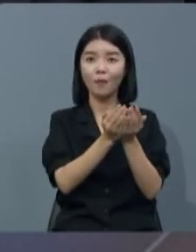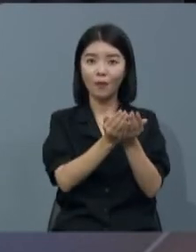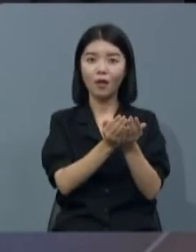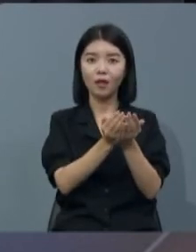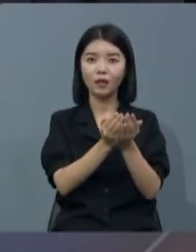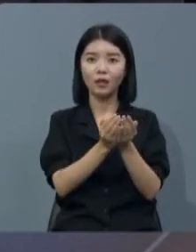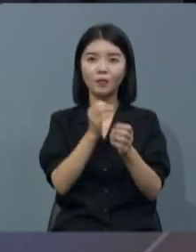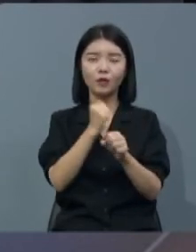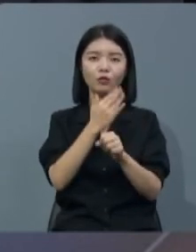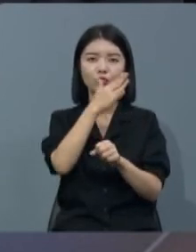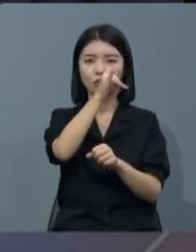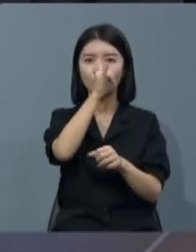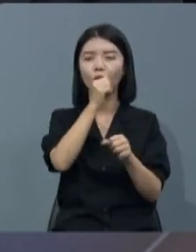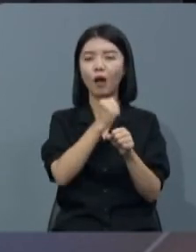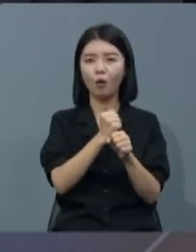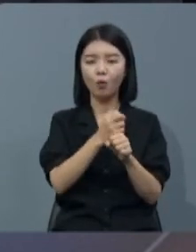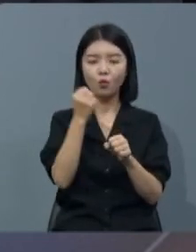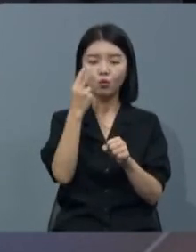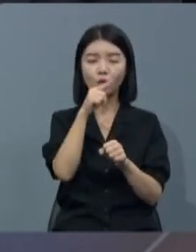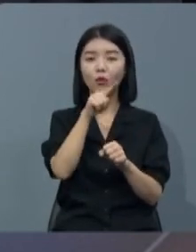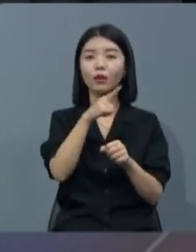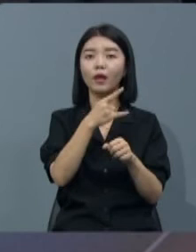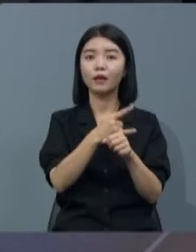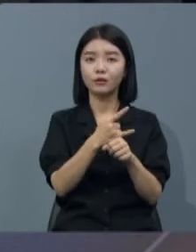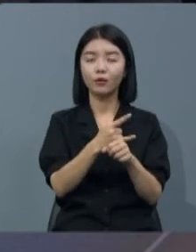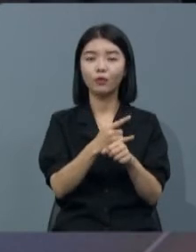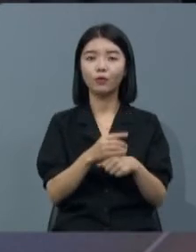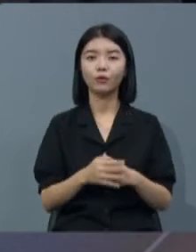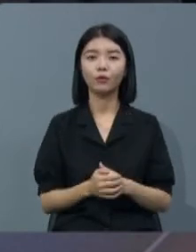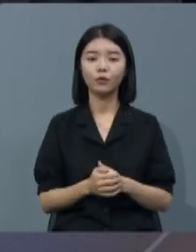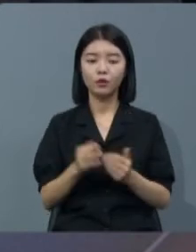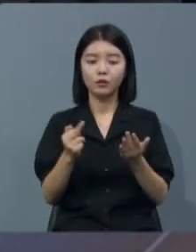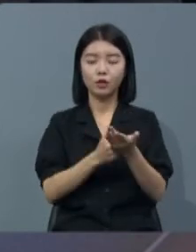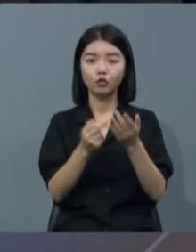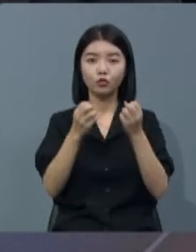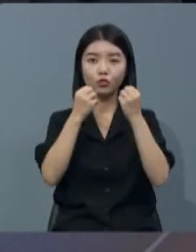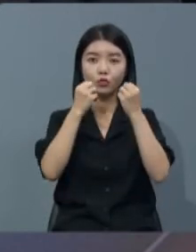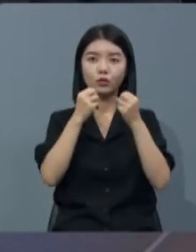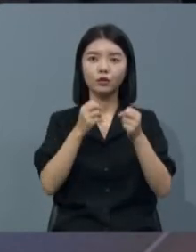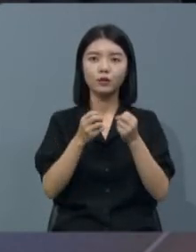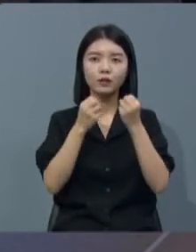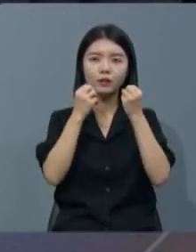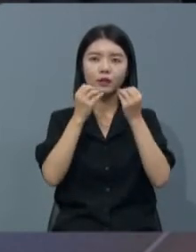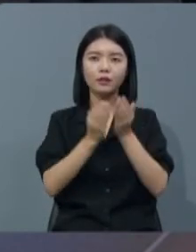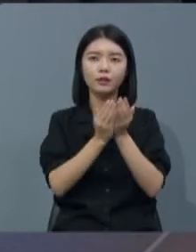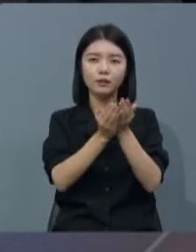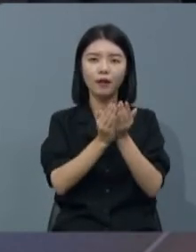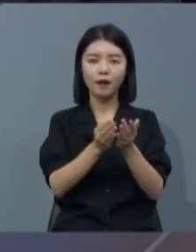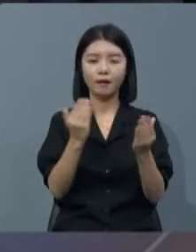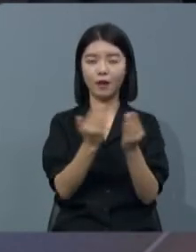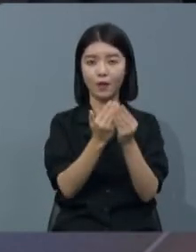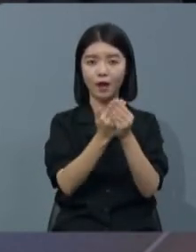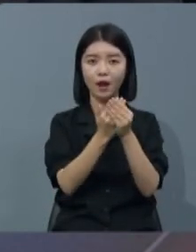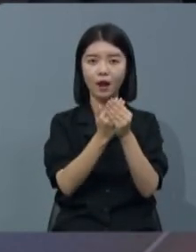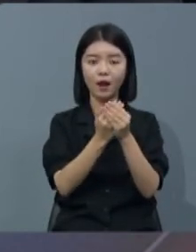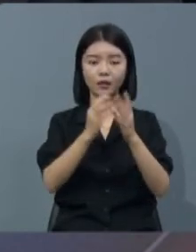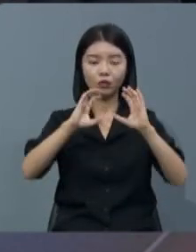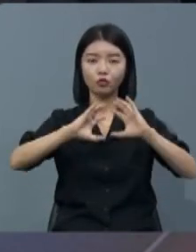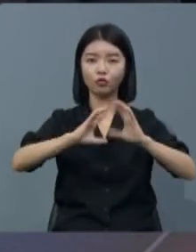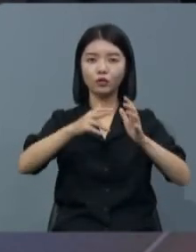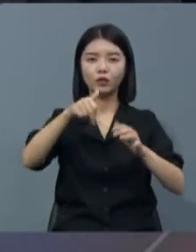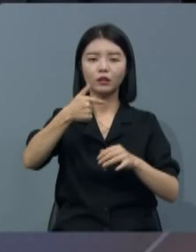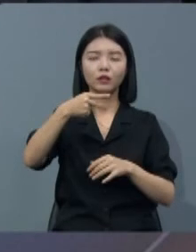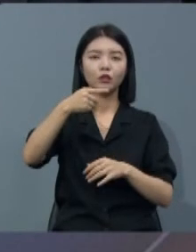수 있도록 하고 그렇게 해서 제주 신항 개발이 적기에 추진되고 국제 크루즈